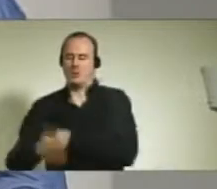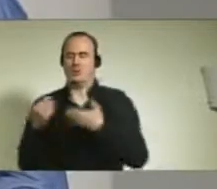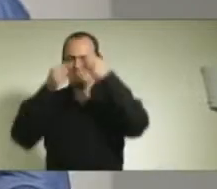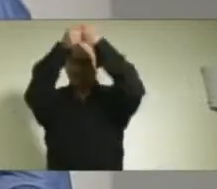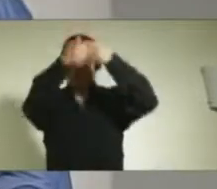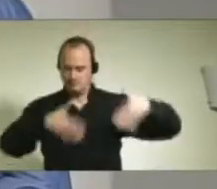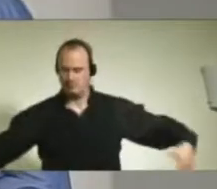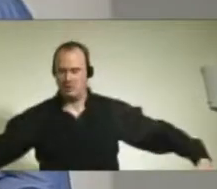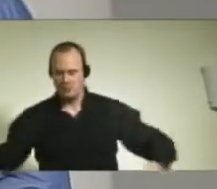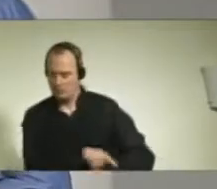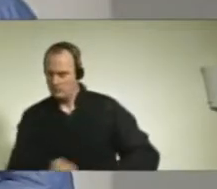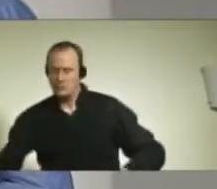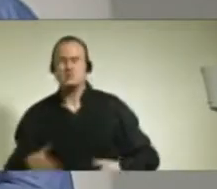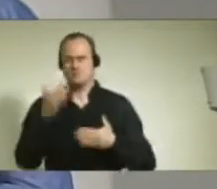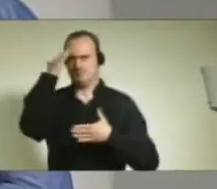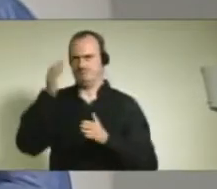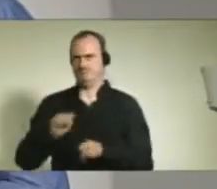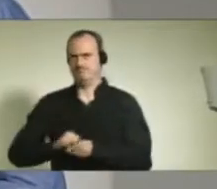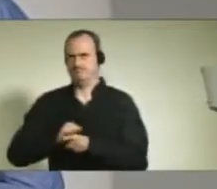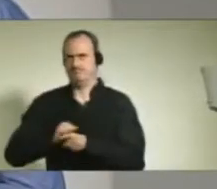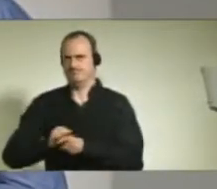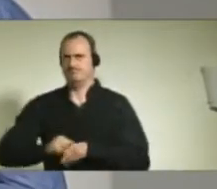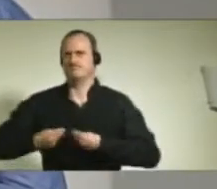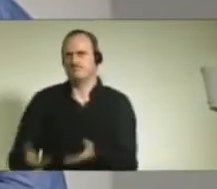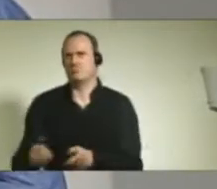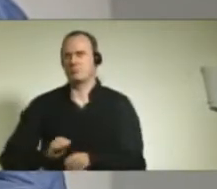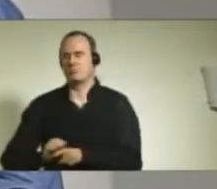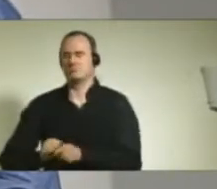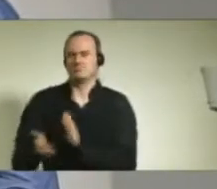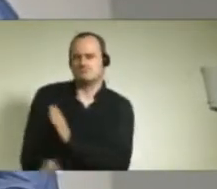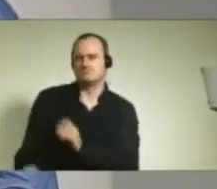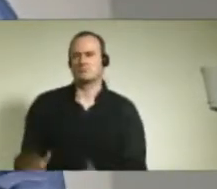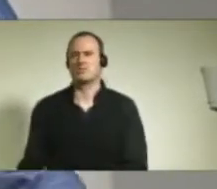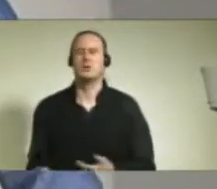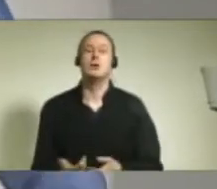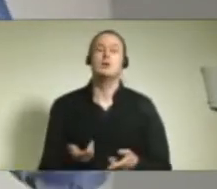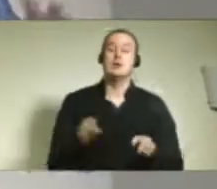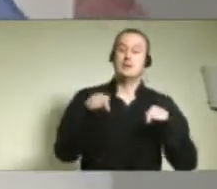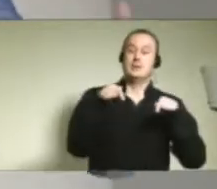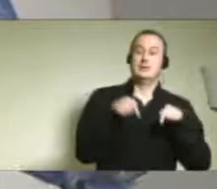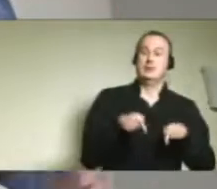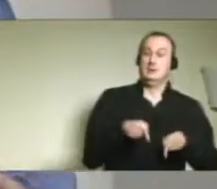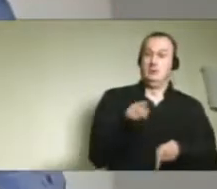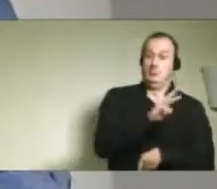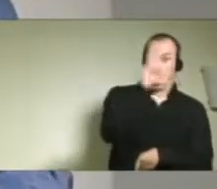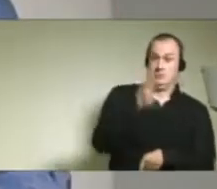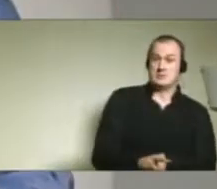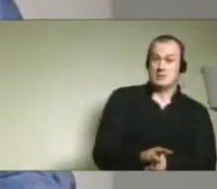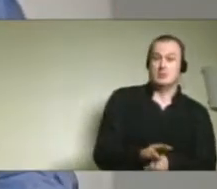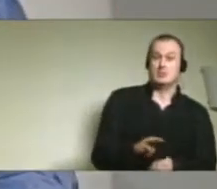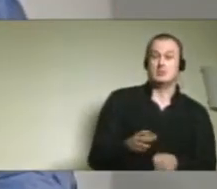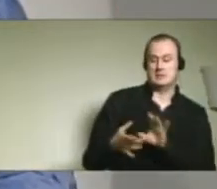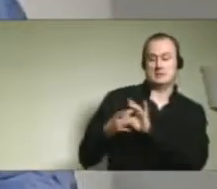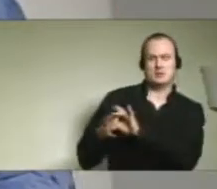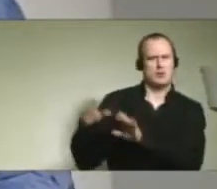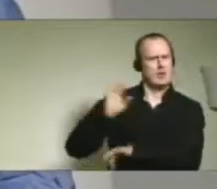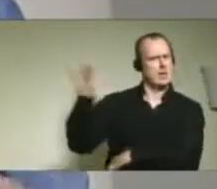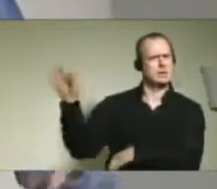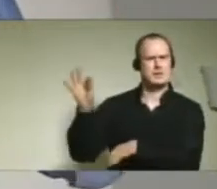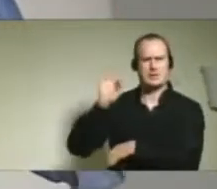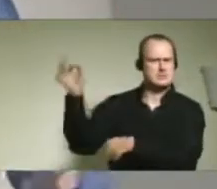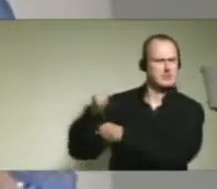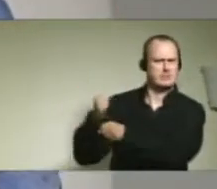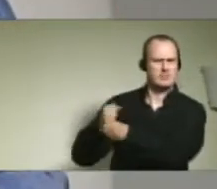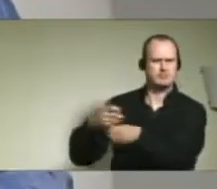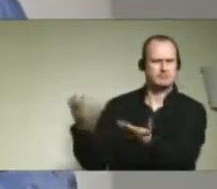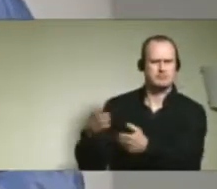avait un groupe qui s'appelait les Voix contre la pauvreté. Et à Windsor, surtout les syndicats ont fait un excellent travail pour ce